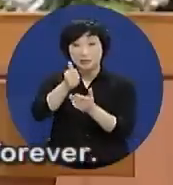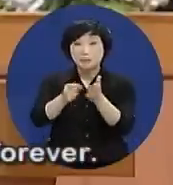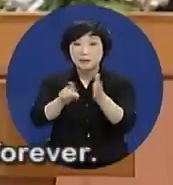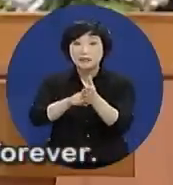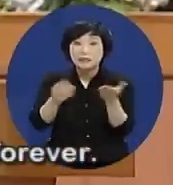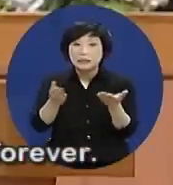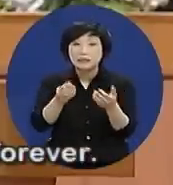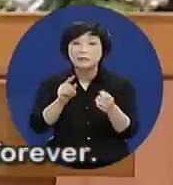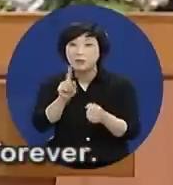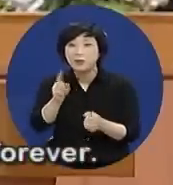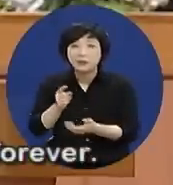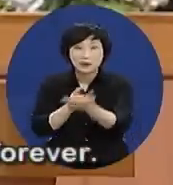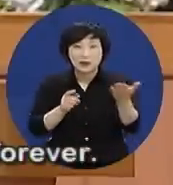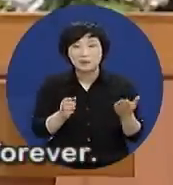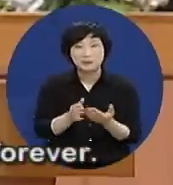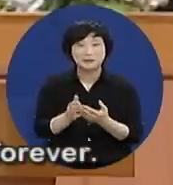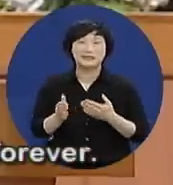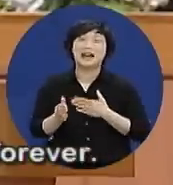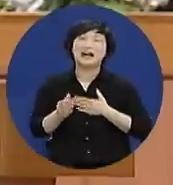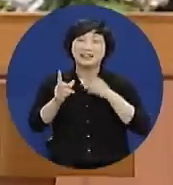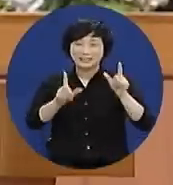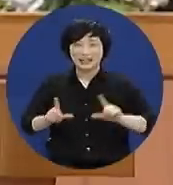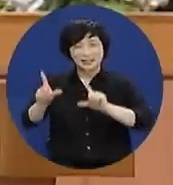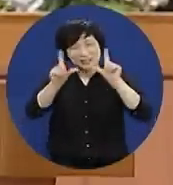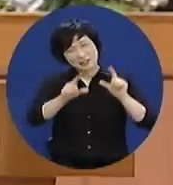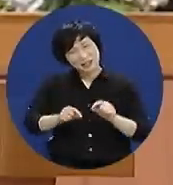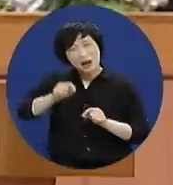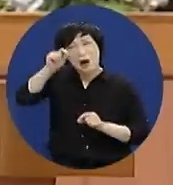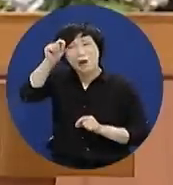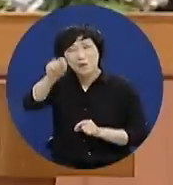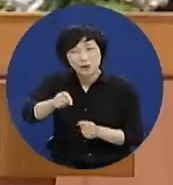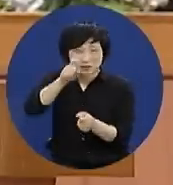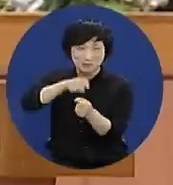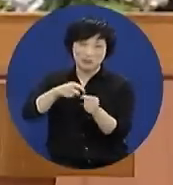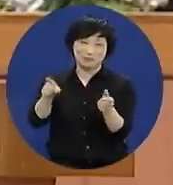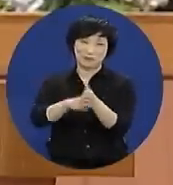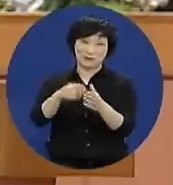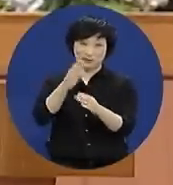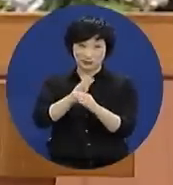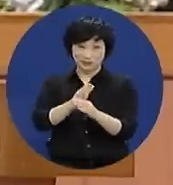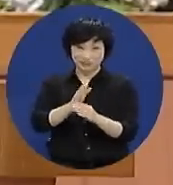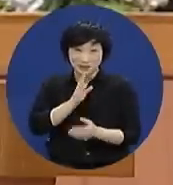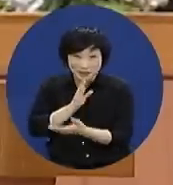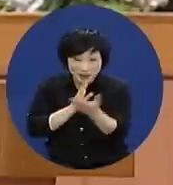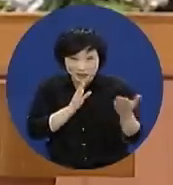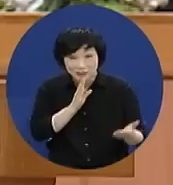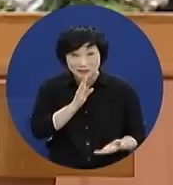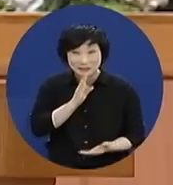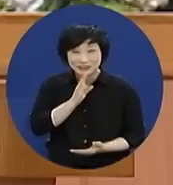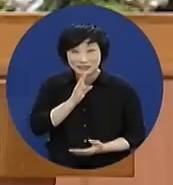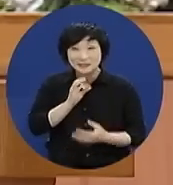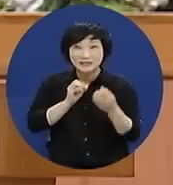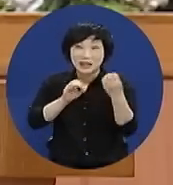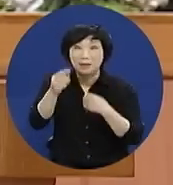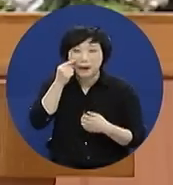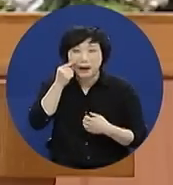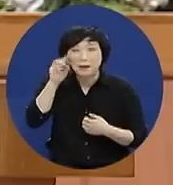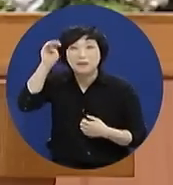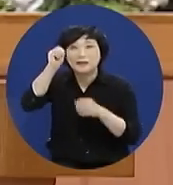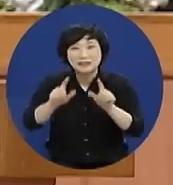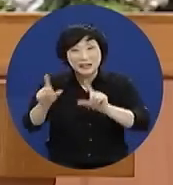信じることは永遠に生きるためです間生きるだめ